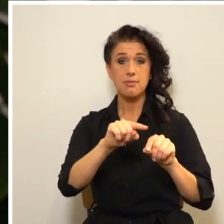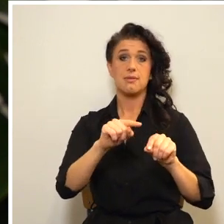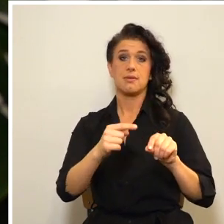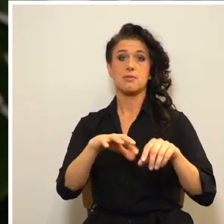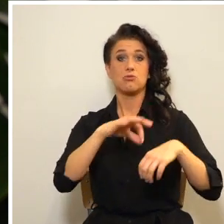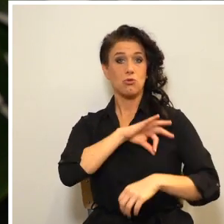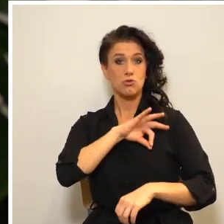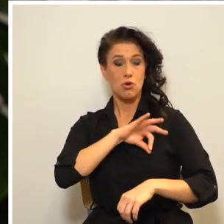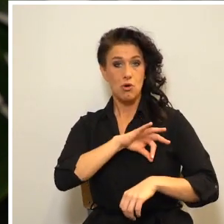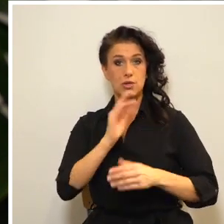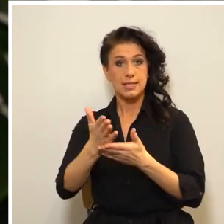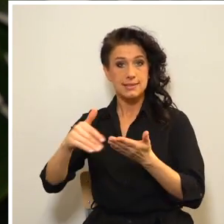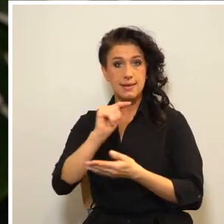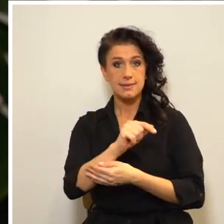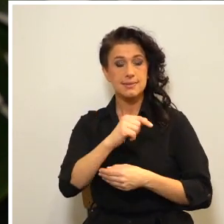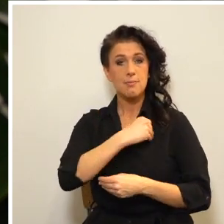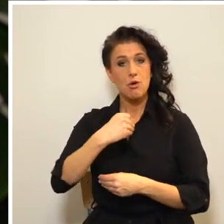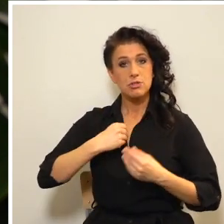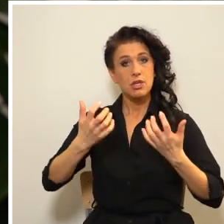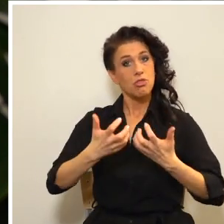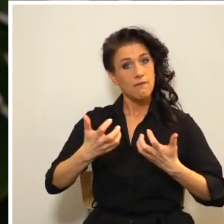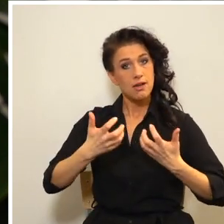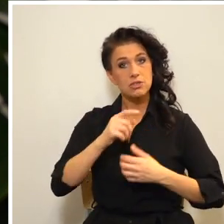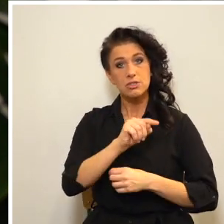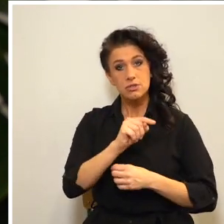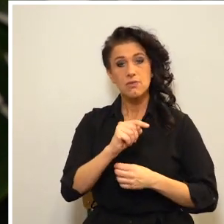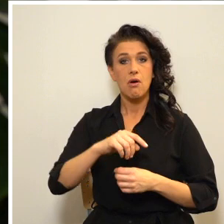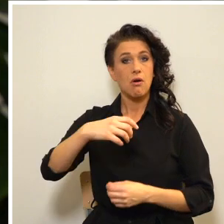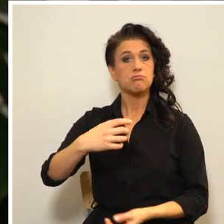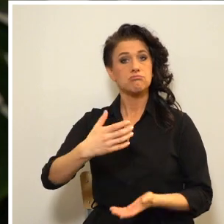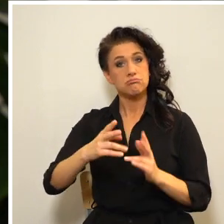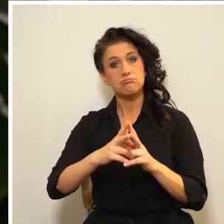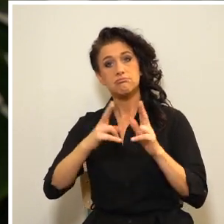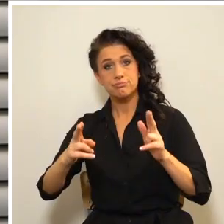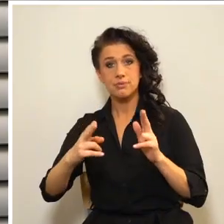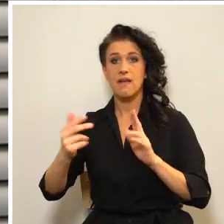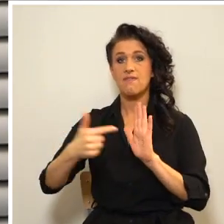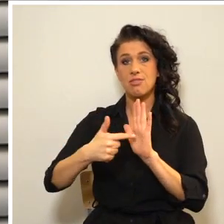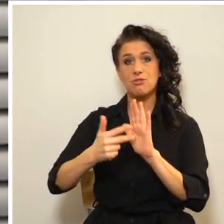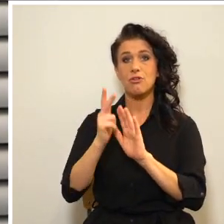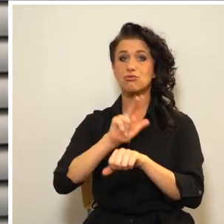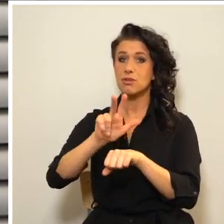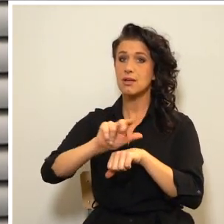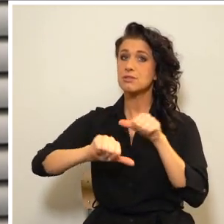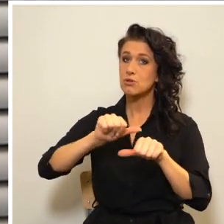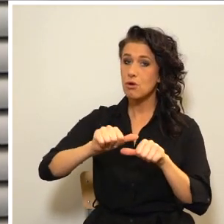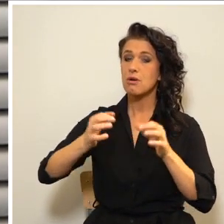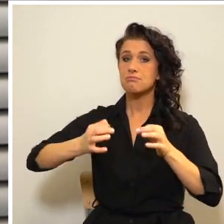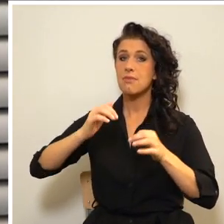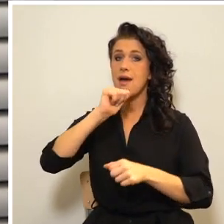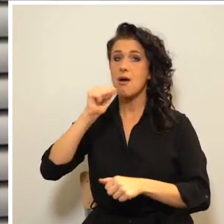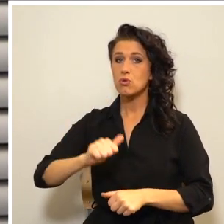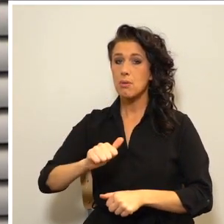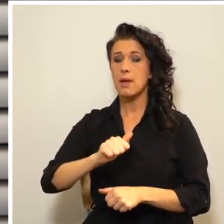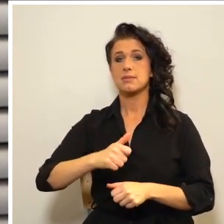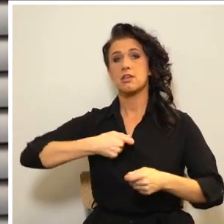socjologii medycyny Polskiego Towarzystwa socjologicznego pełnił tę funkcję do roku 2013 i jest koordynatorem europejskiego